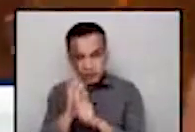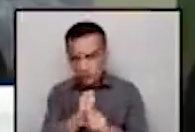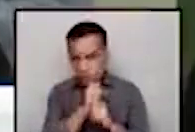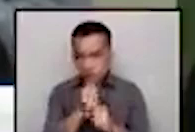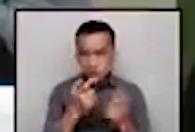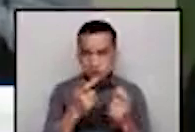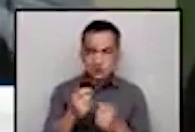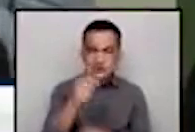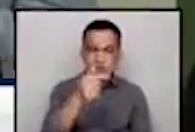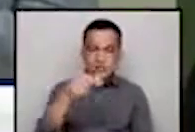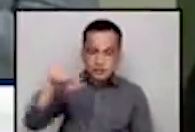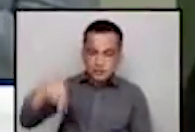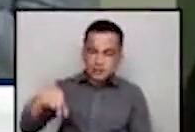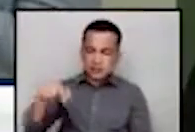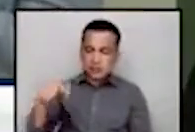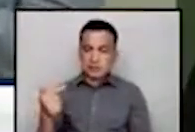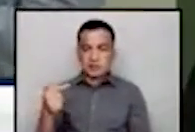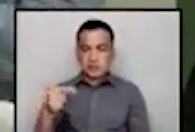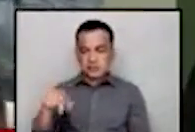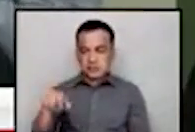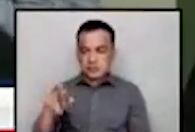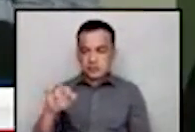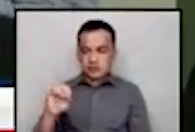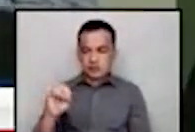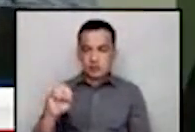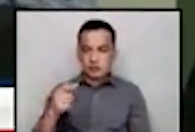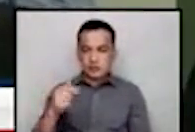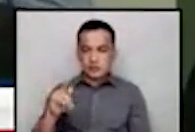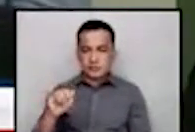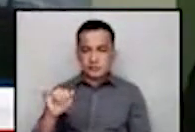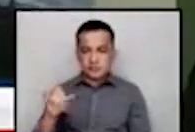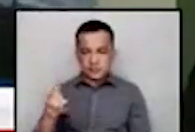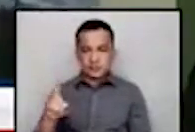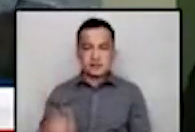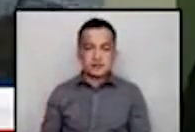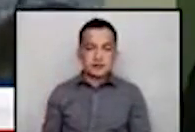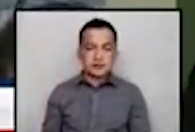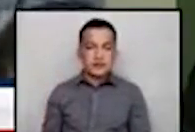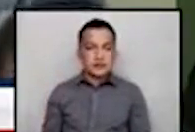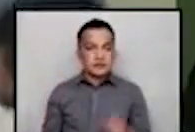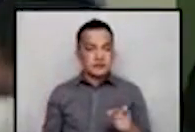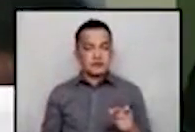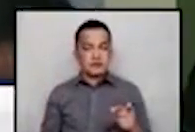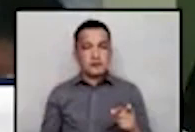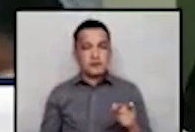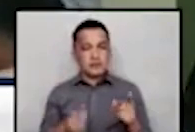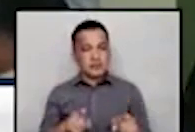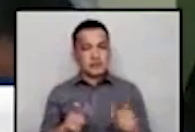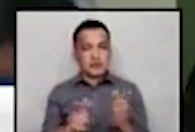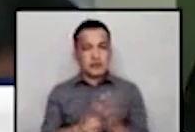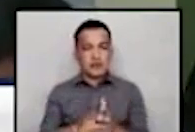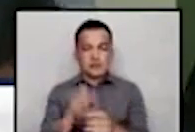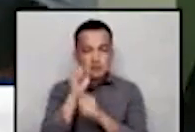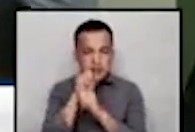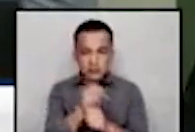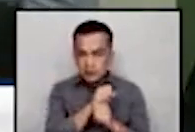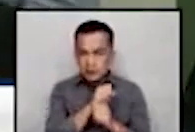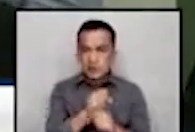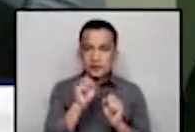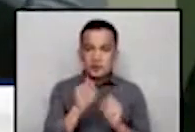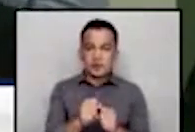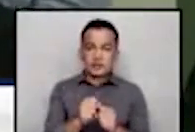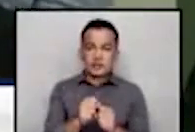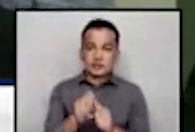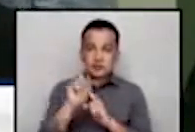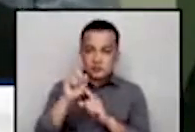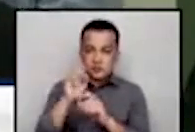Grandstand. So ang mangyayari ho dyan, ang bawal lamang po ay humalik, pero pwede ho ang lahat ng deboto ay